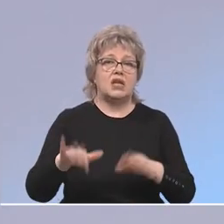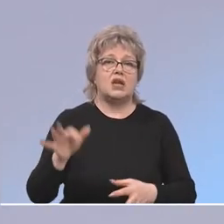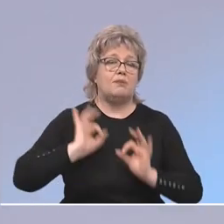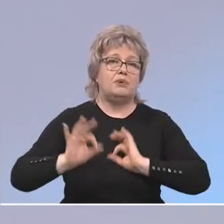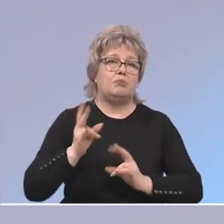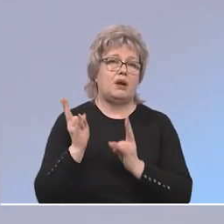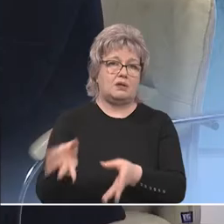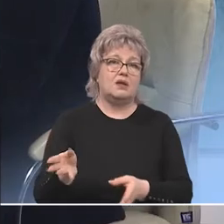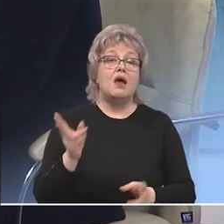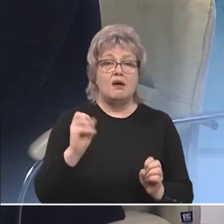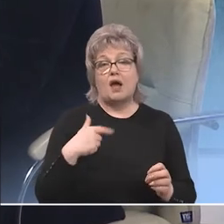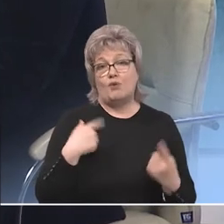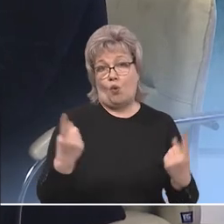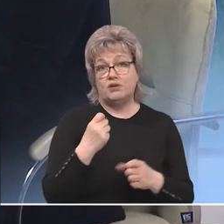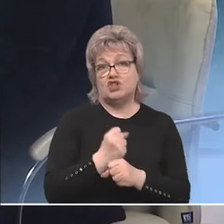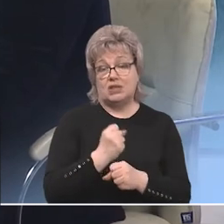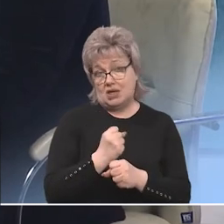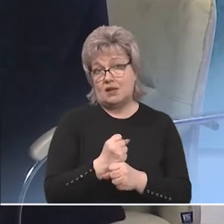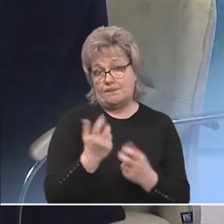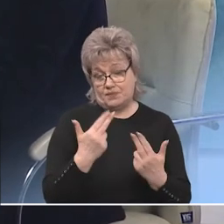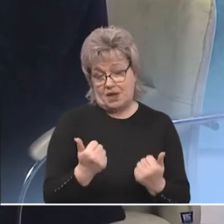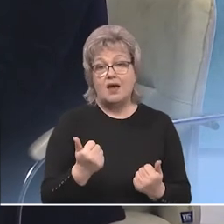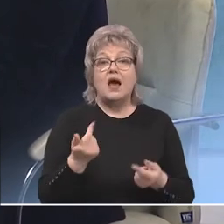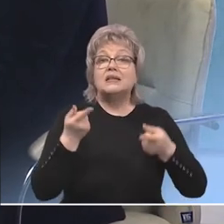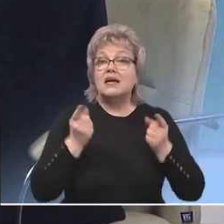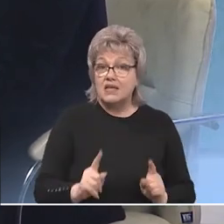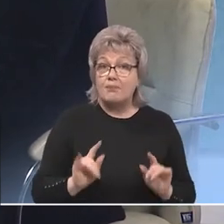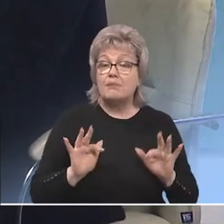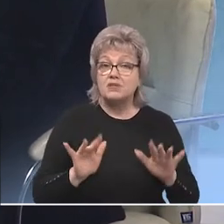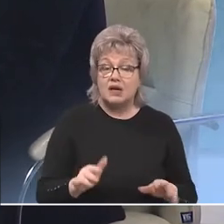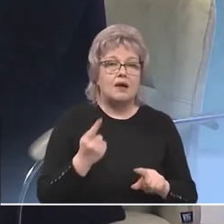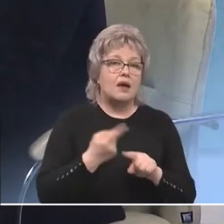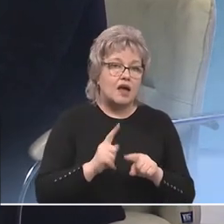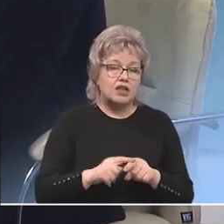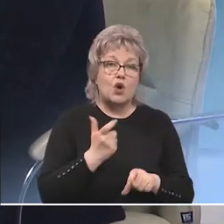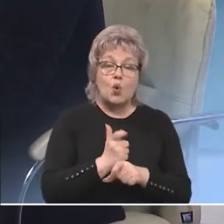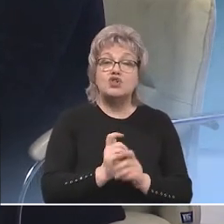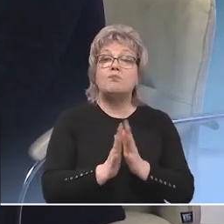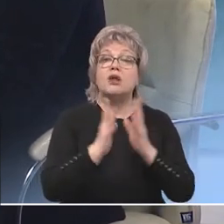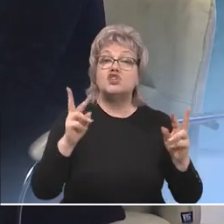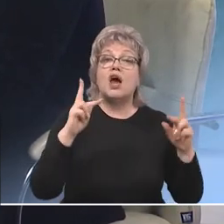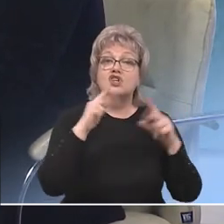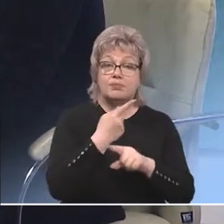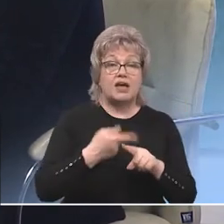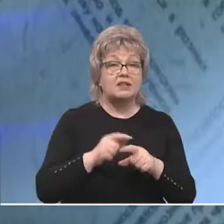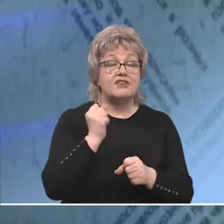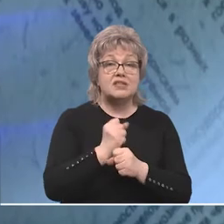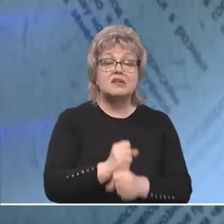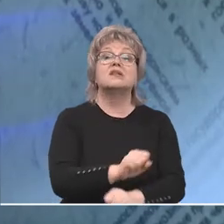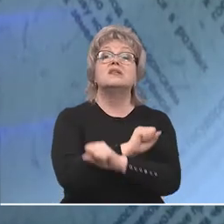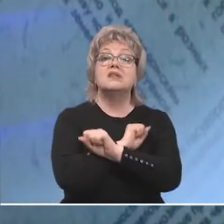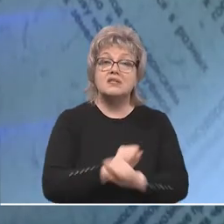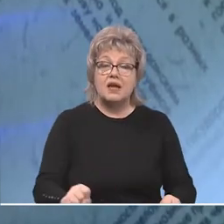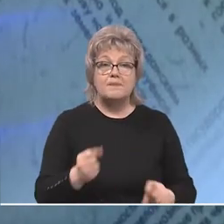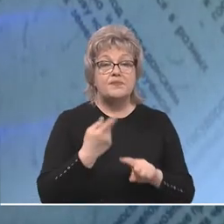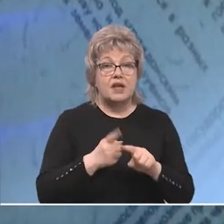И, как мы это обычно делаем, в общем-то. Да, на самом деле это очень большая ошибка, делать этого не стоит, потому что ситуация от этого